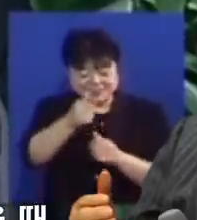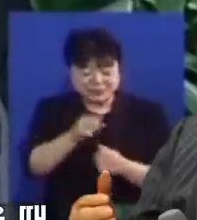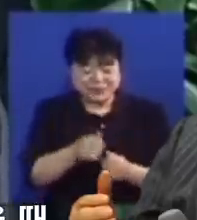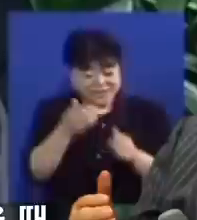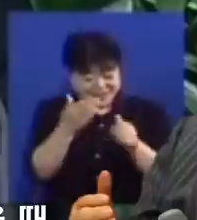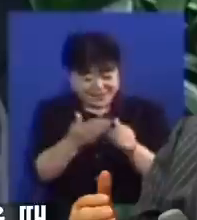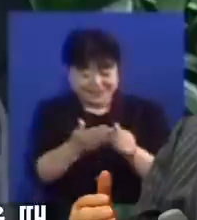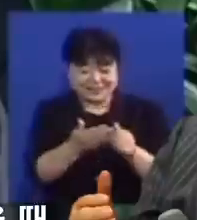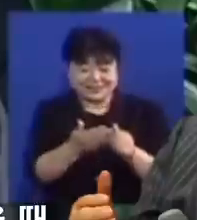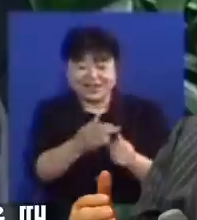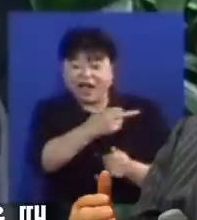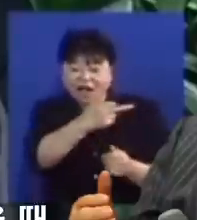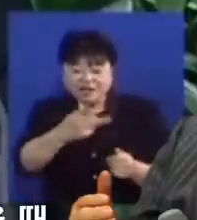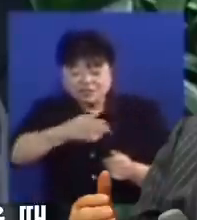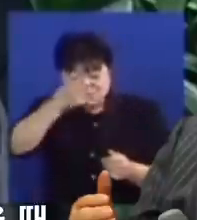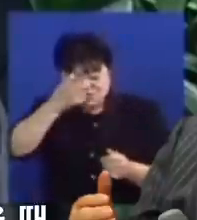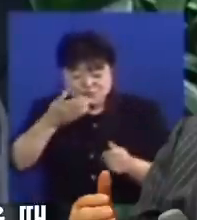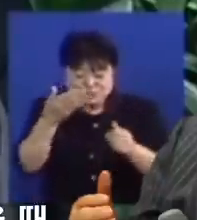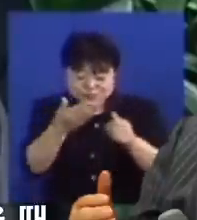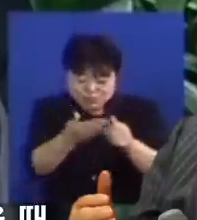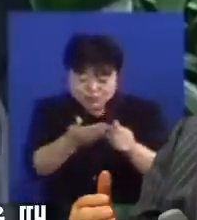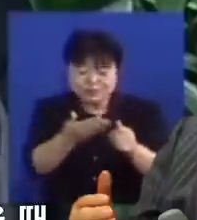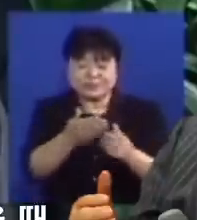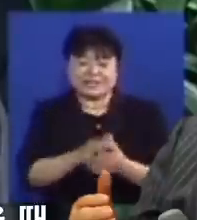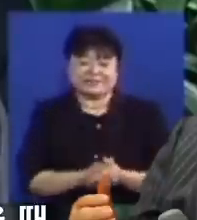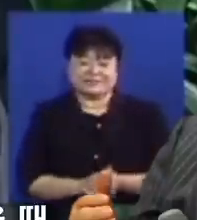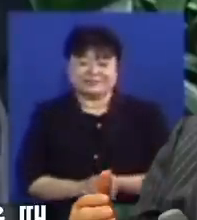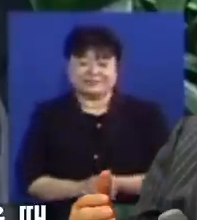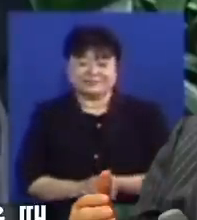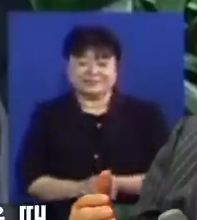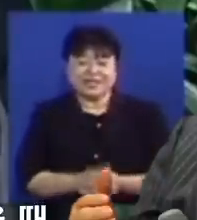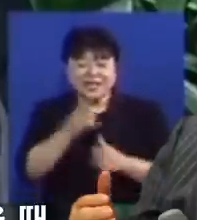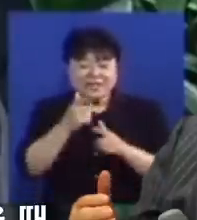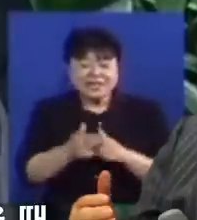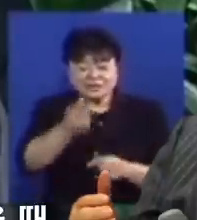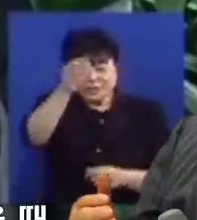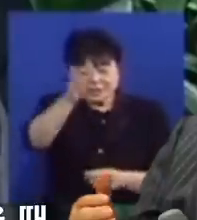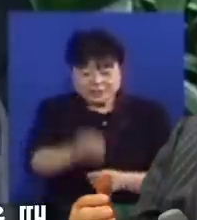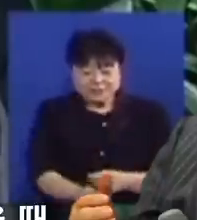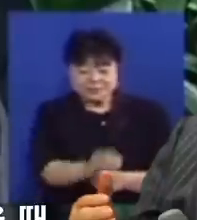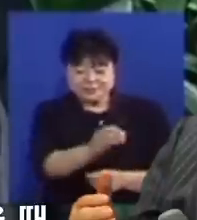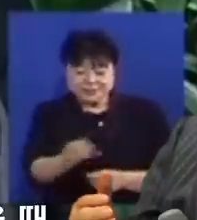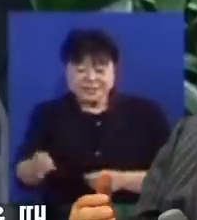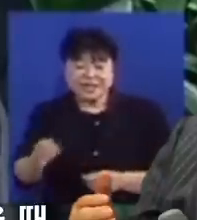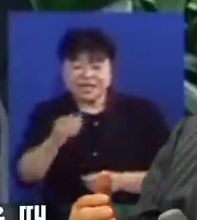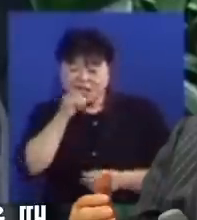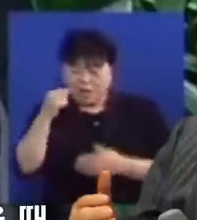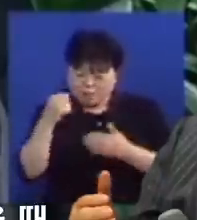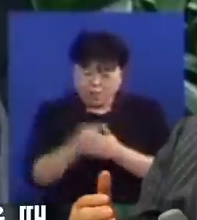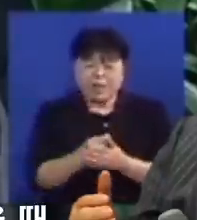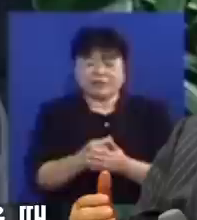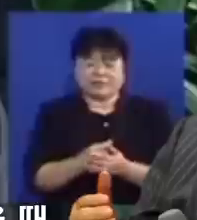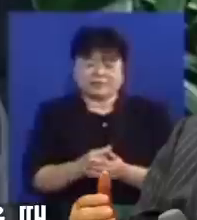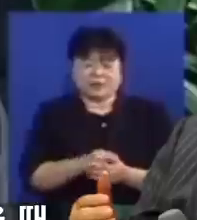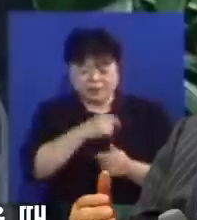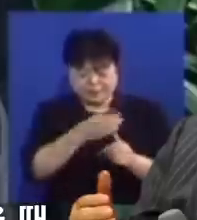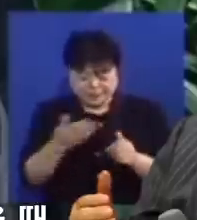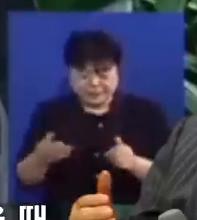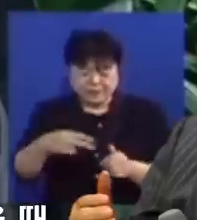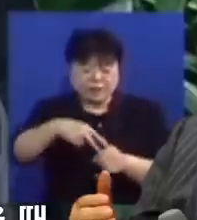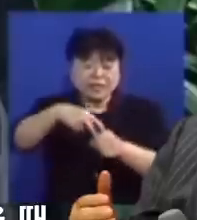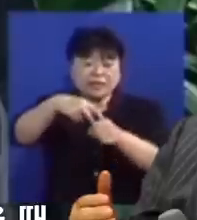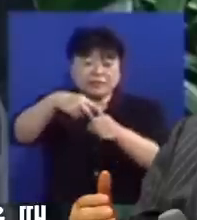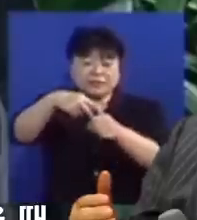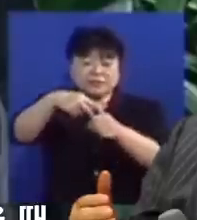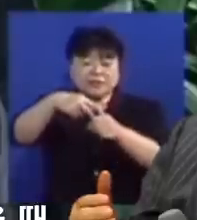우리에게 큰 꿈을 품도록 만들어 놓은 것입니다. 예수님 십자가에 못 박여 갈보리에서 피 흘려